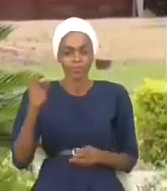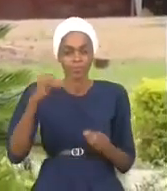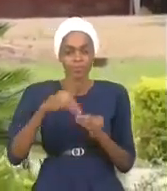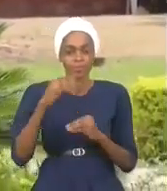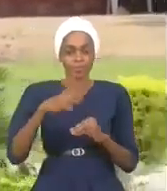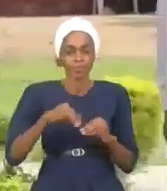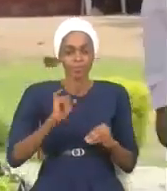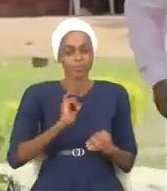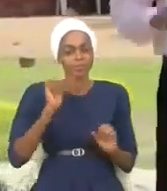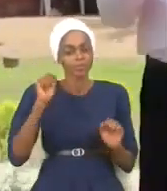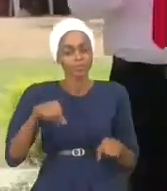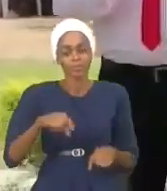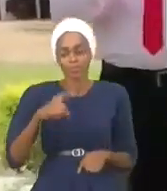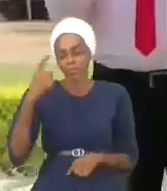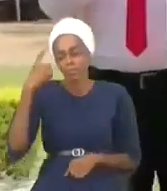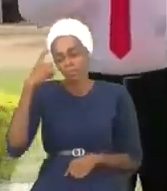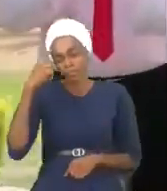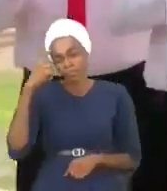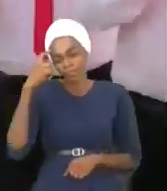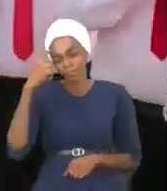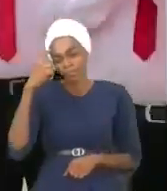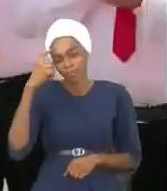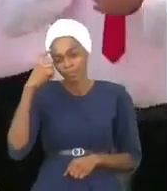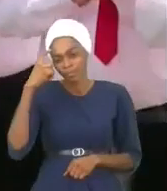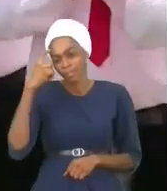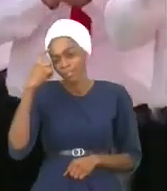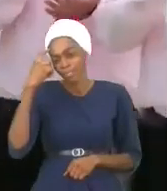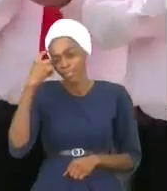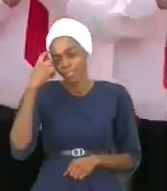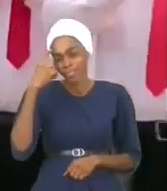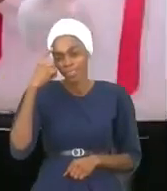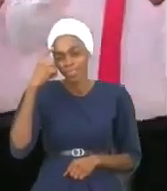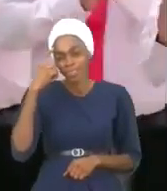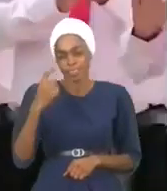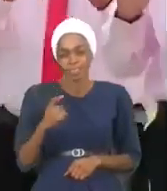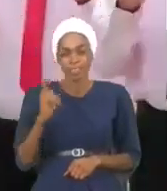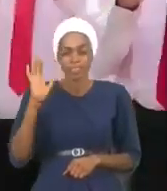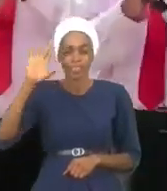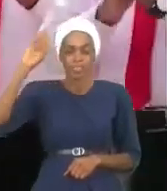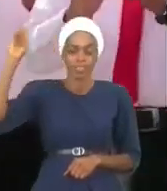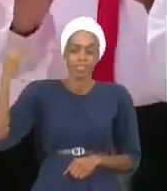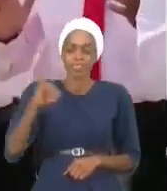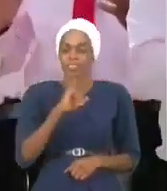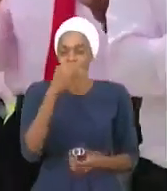مما تصور. نعمتك غالية نعمتك عظيمة،